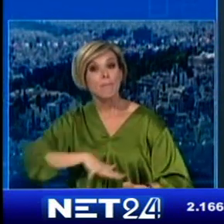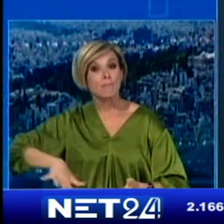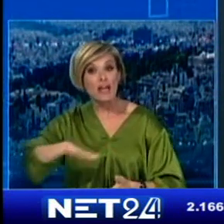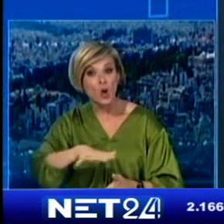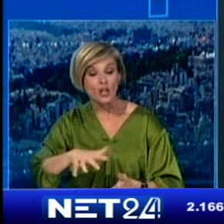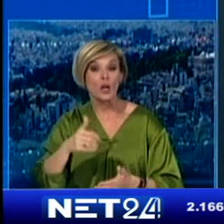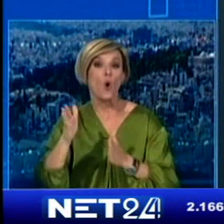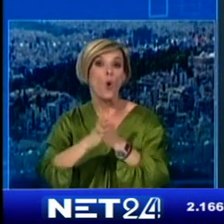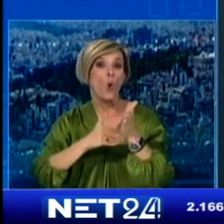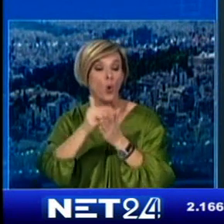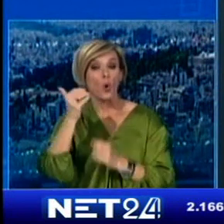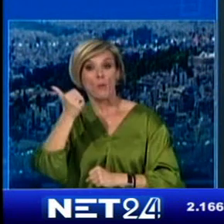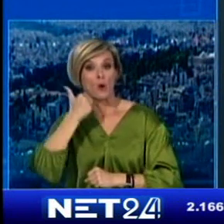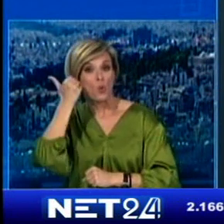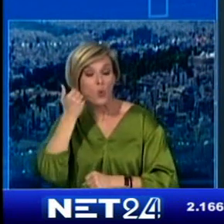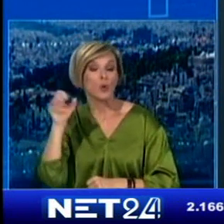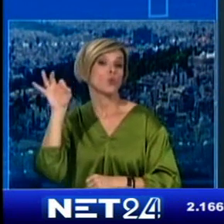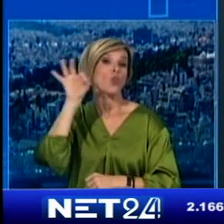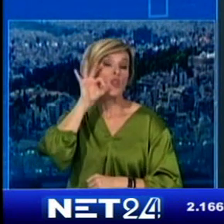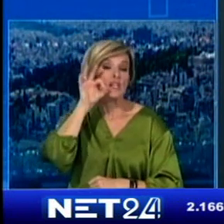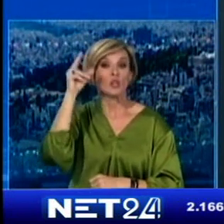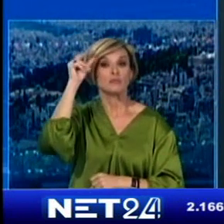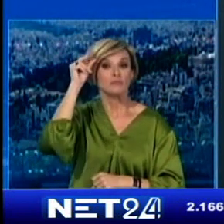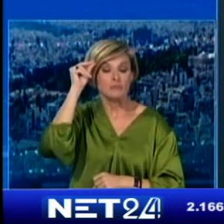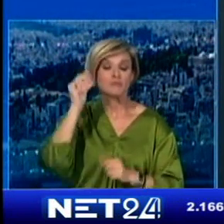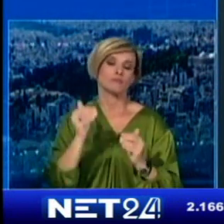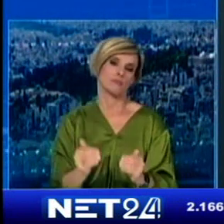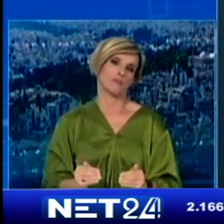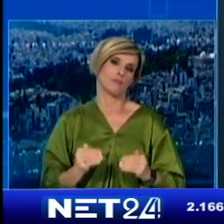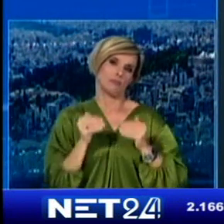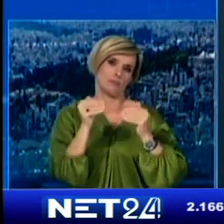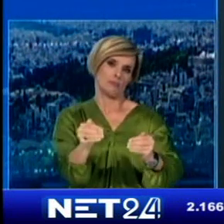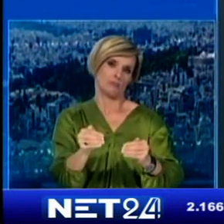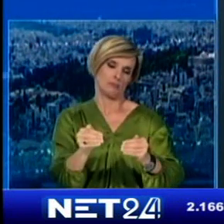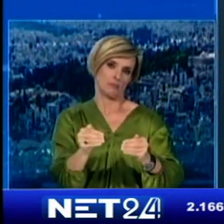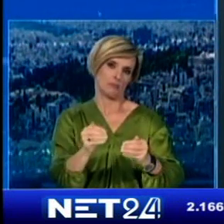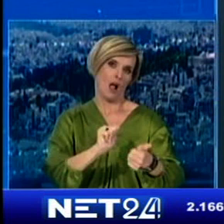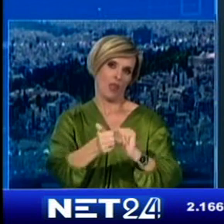και στη Θεσσαλονίκη και στις Σέρες, αναστέλλονται όλες οι σχετικές δραστηριότητες.